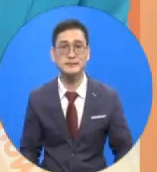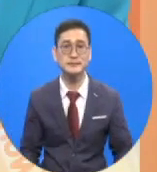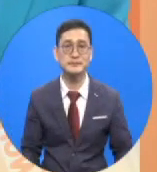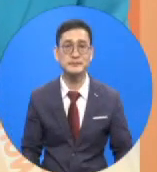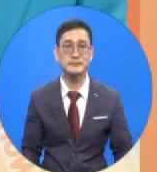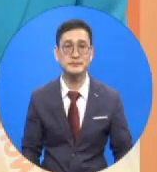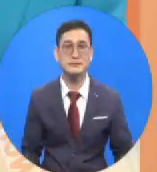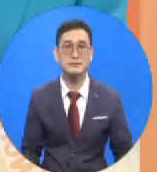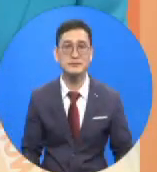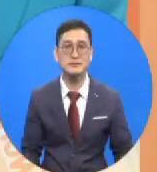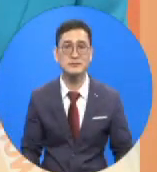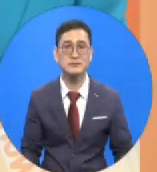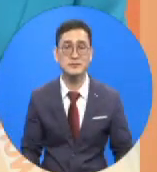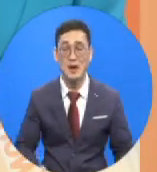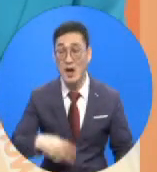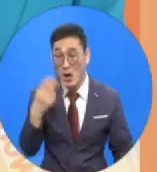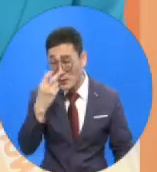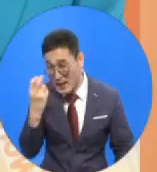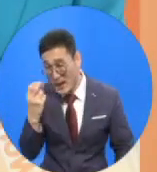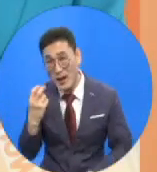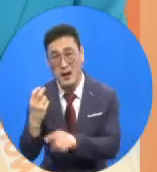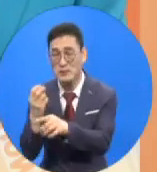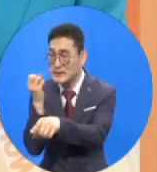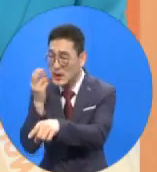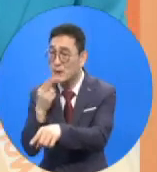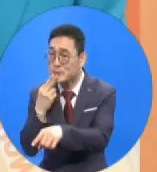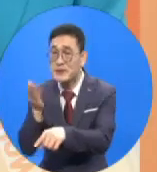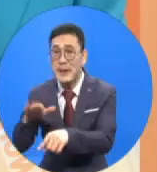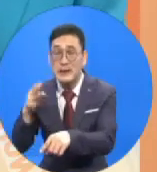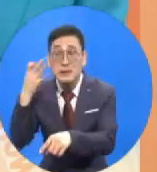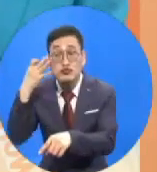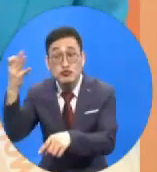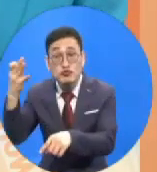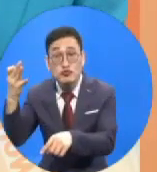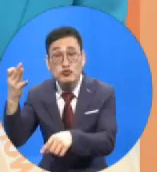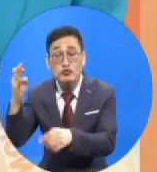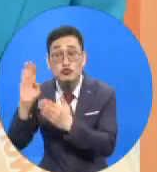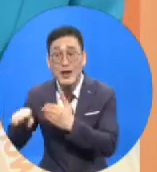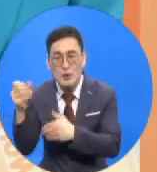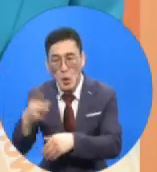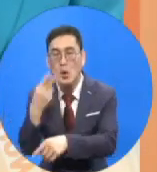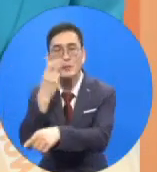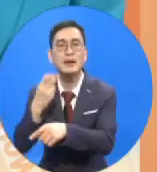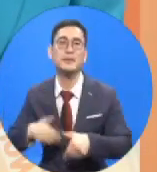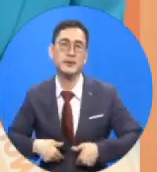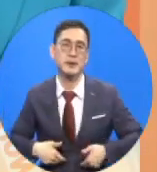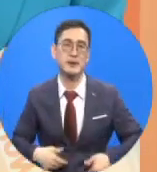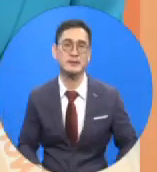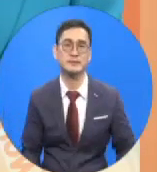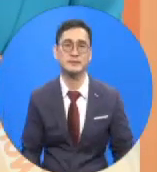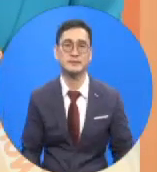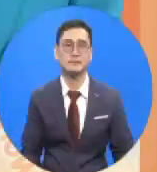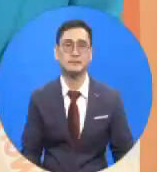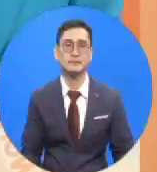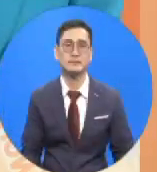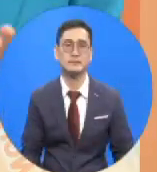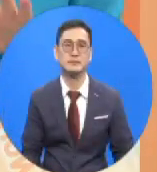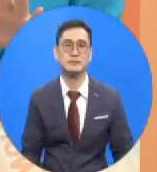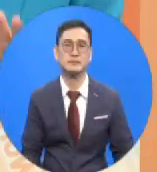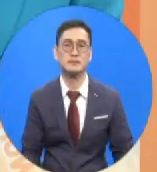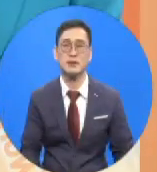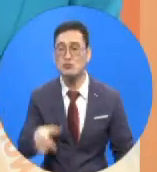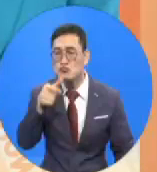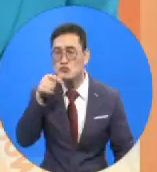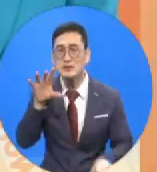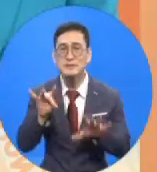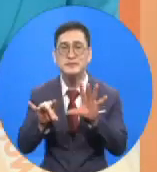잠복기가 앞으로 추후 더 나오실 확률이 있고 두 번째로는 이게 제 습도가 많은 곳이기 때문에 이 바이러스는 습도가 많으면